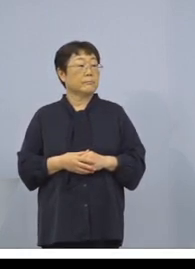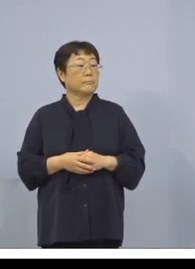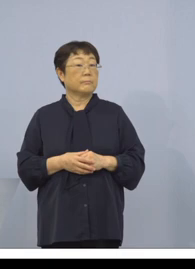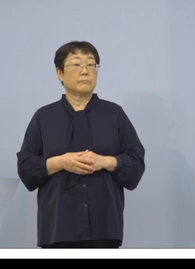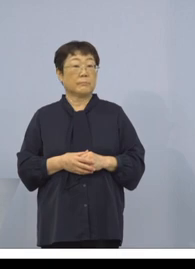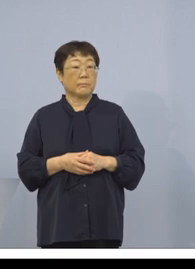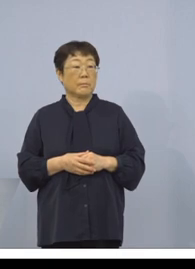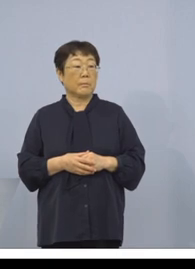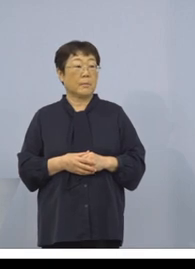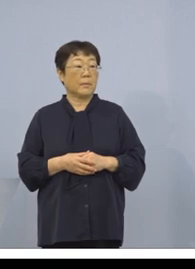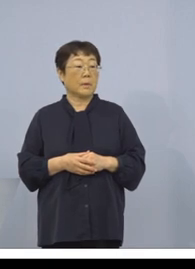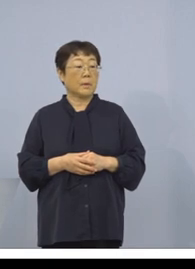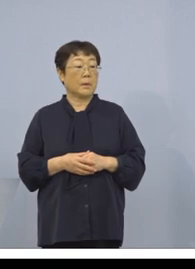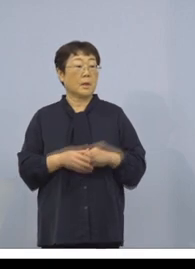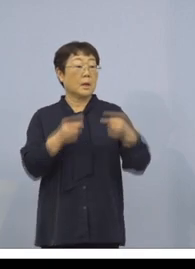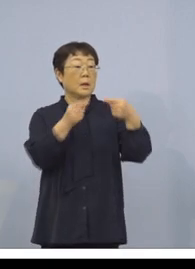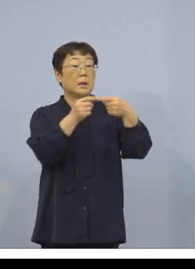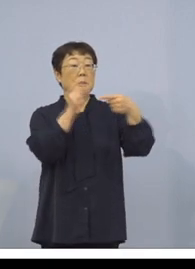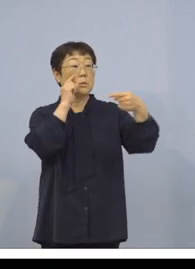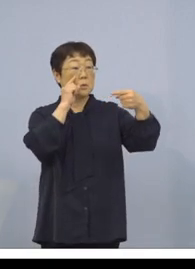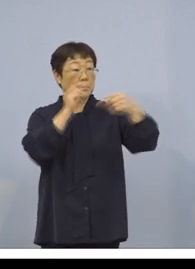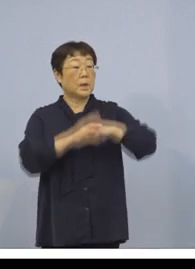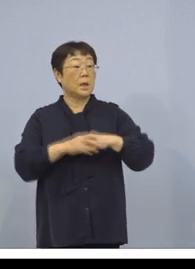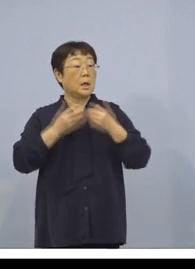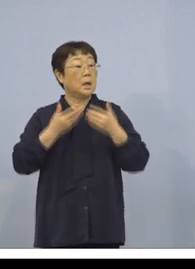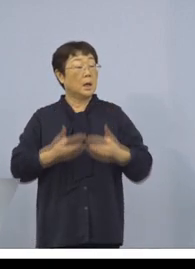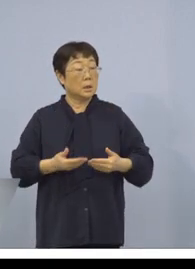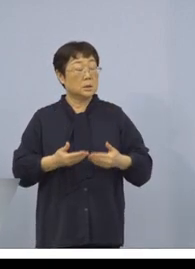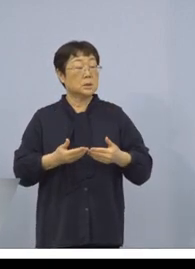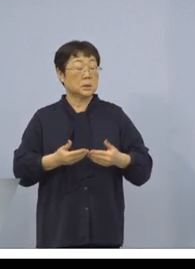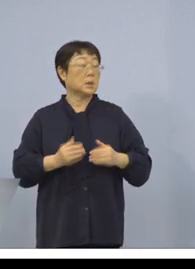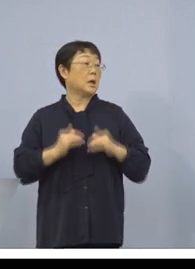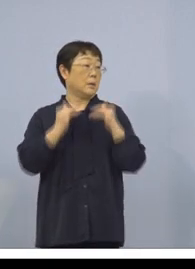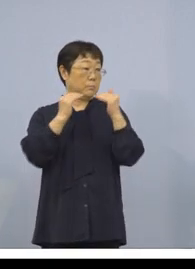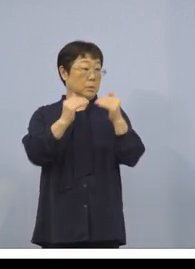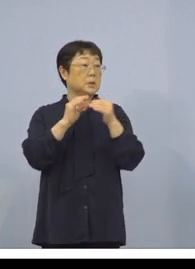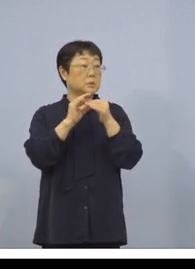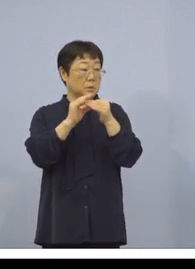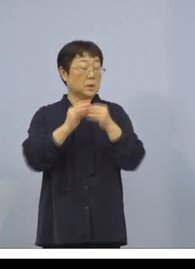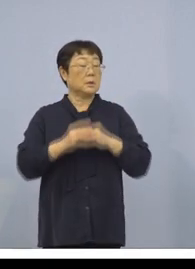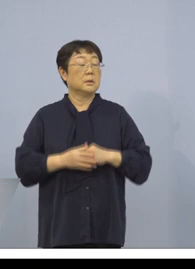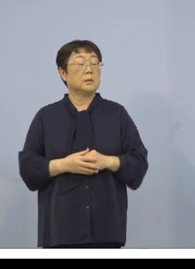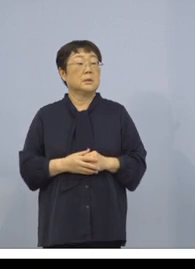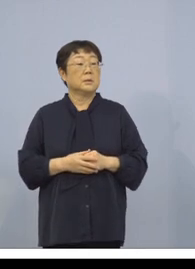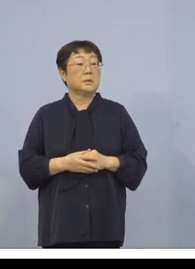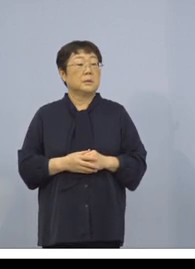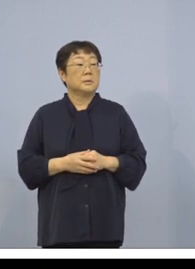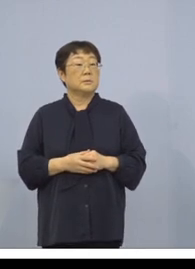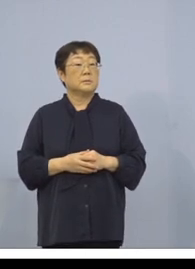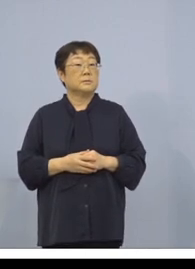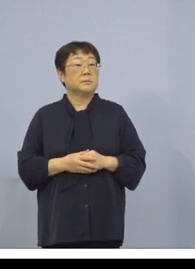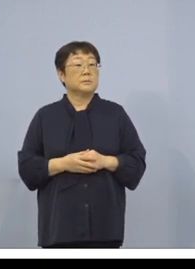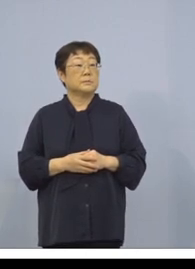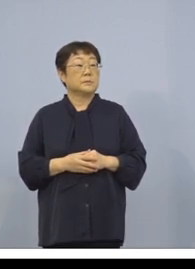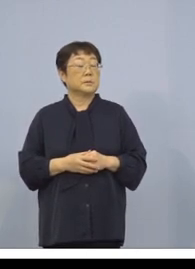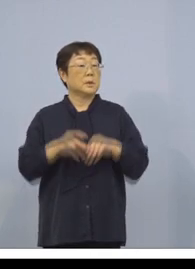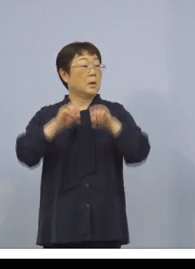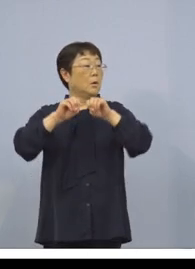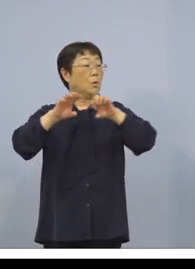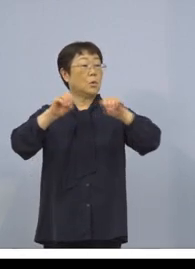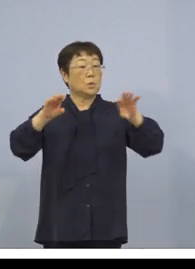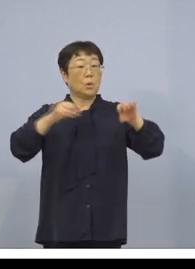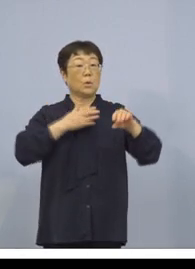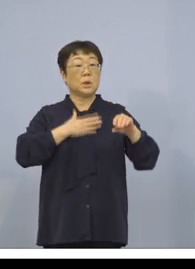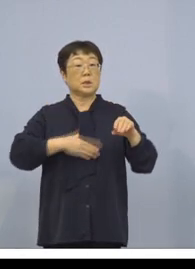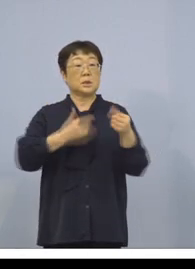特にですね、安心度アップのところでございますが、これはもう皆さん報道でもご